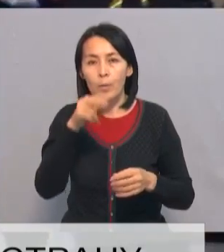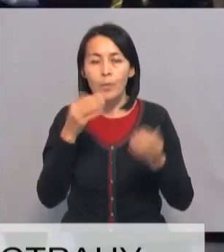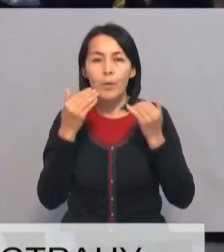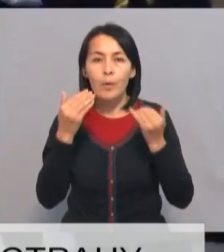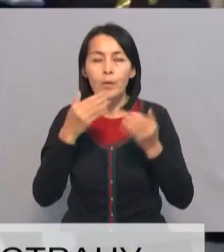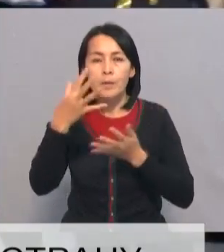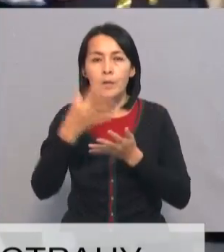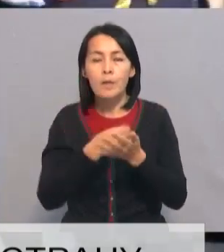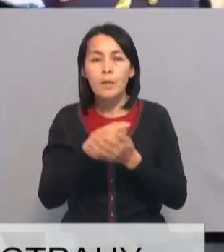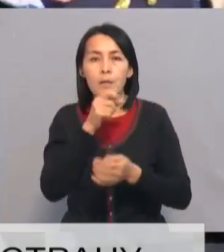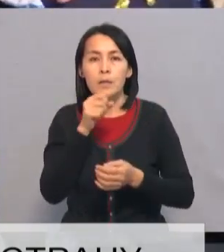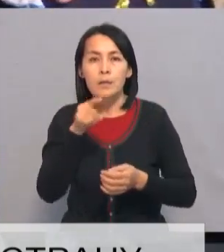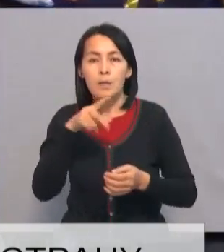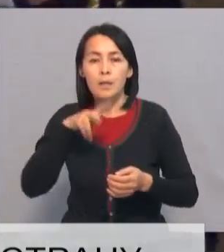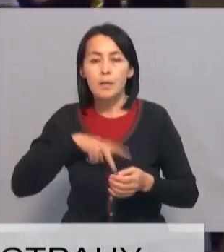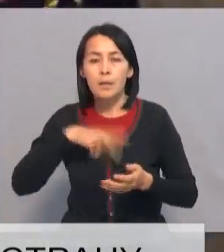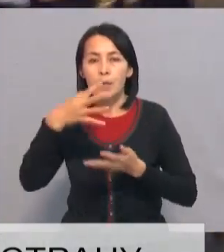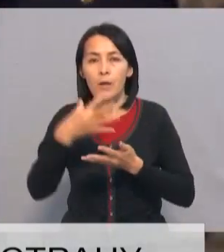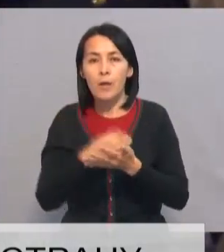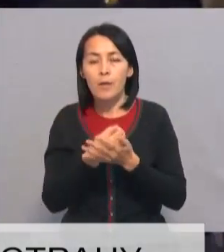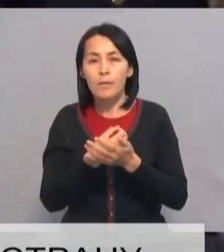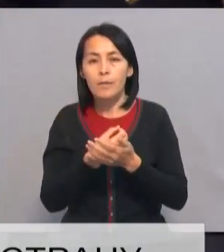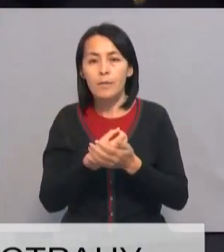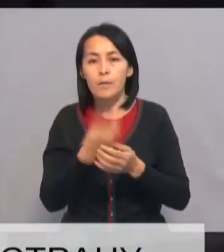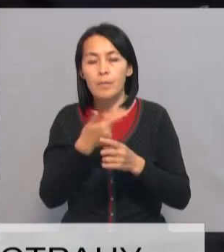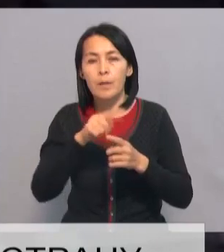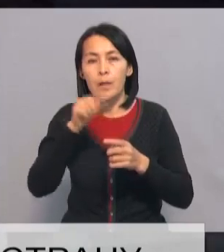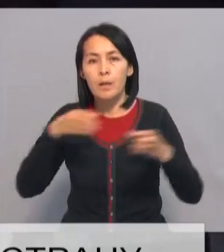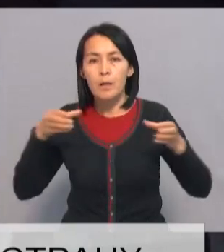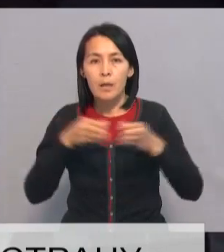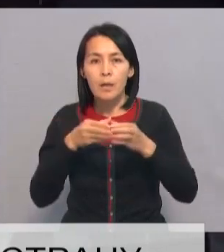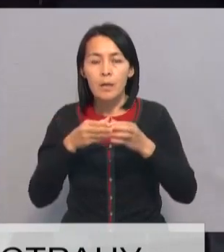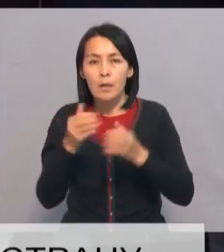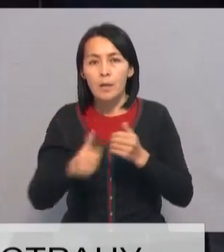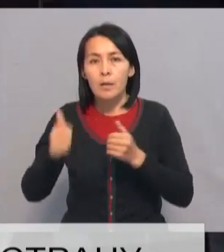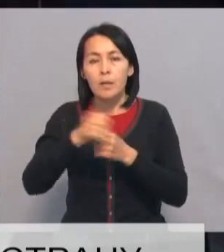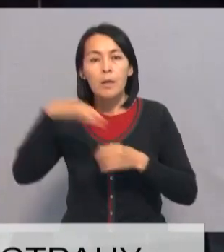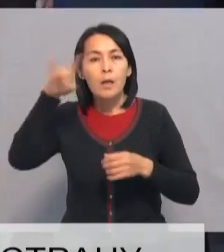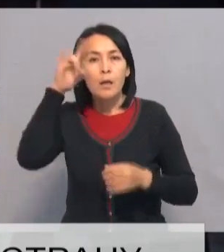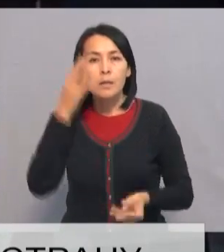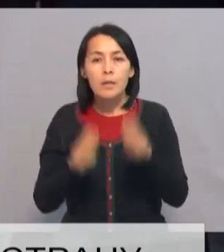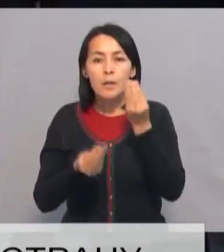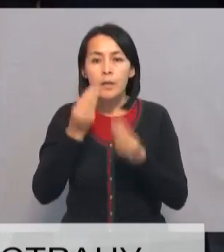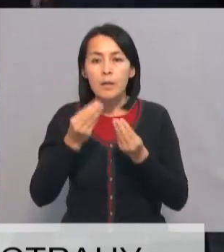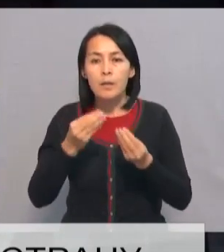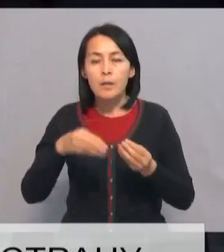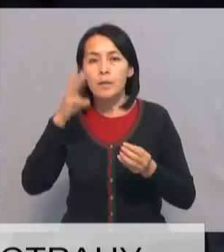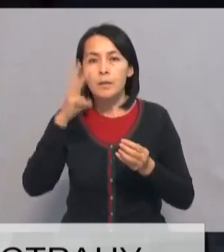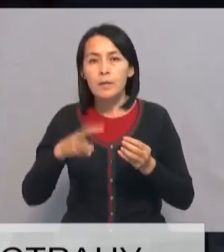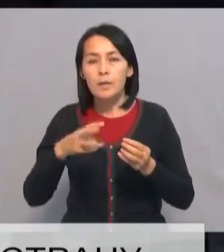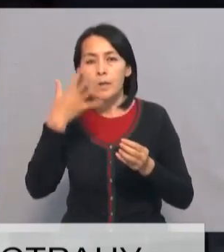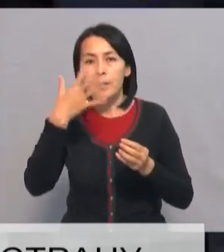Панариной завоевала золотые медали в упражнении «Скит». При этом команда установила рекорд азиатских игр – 350